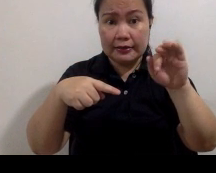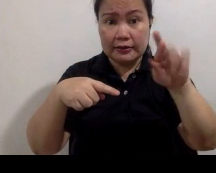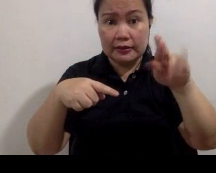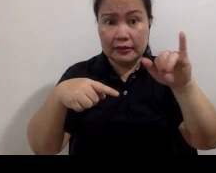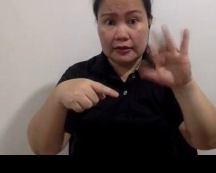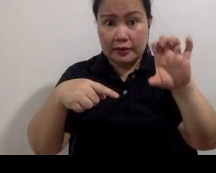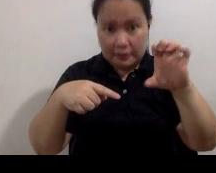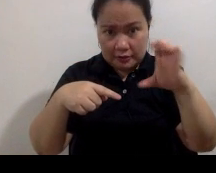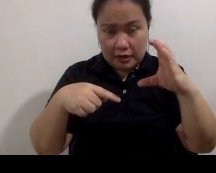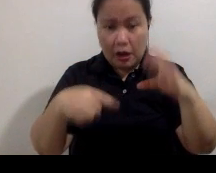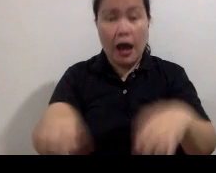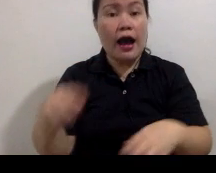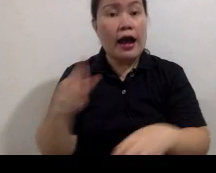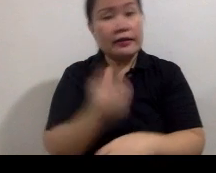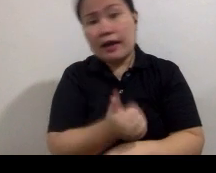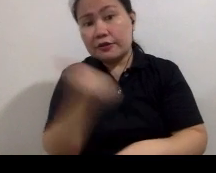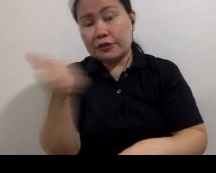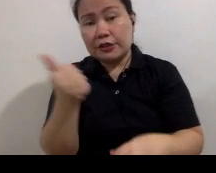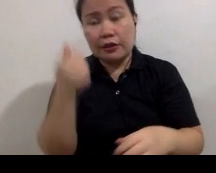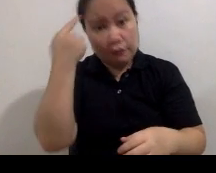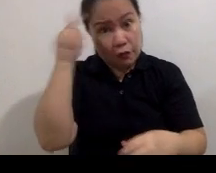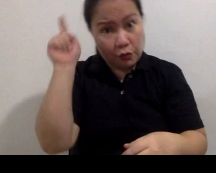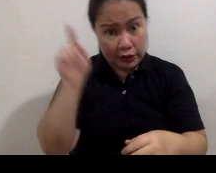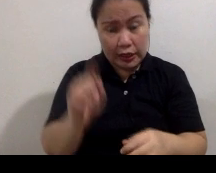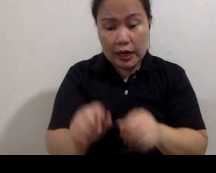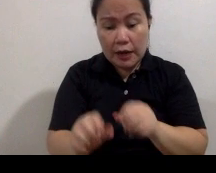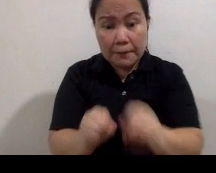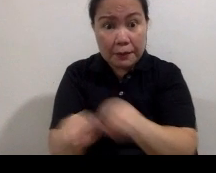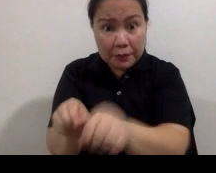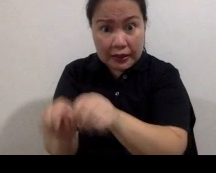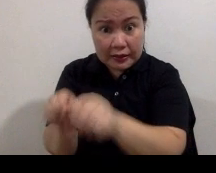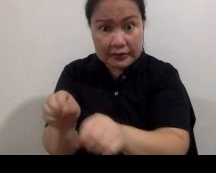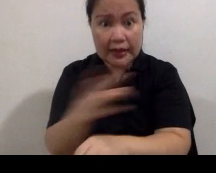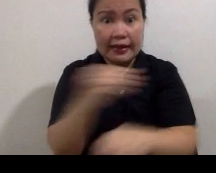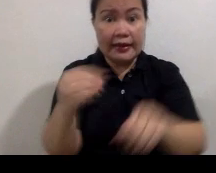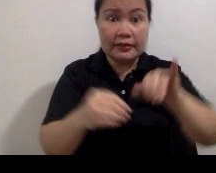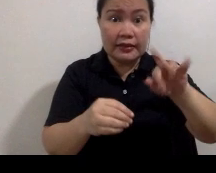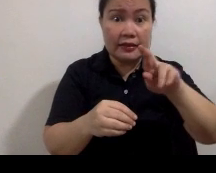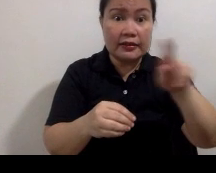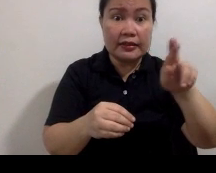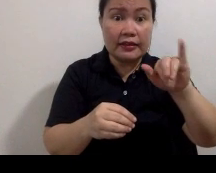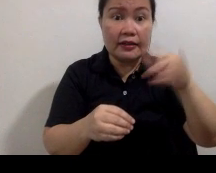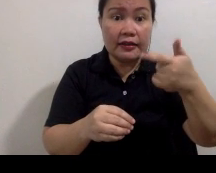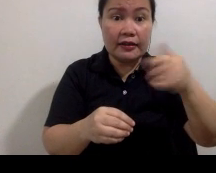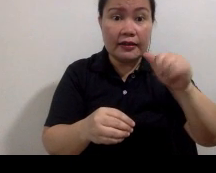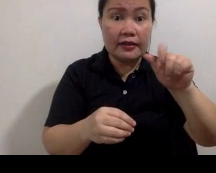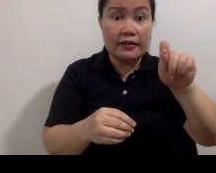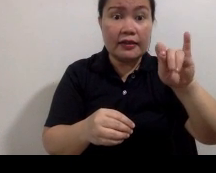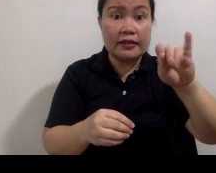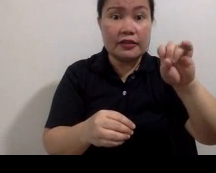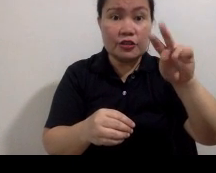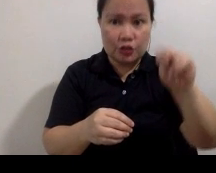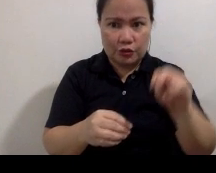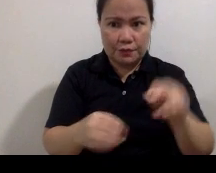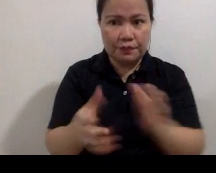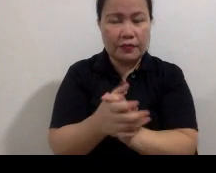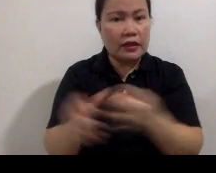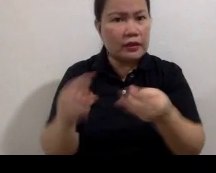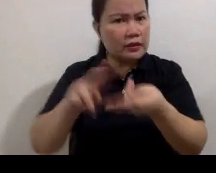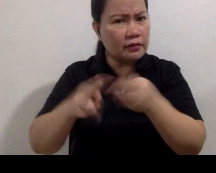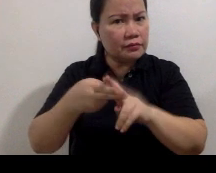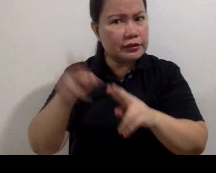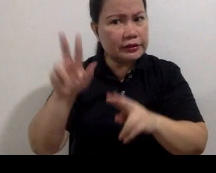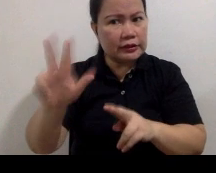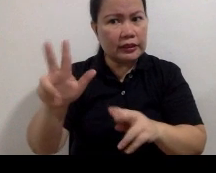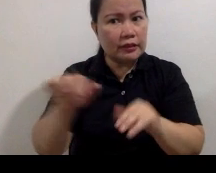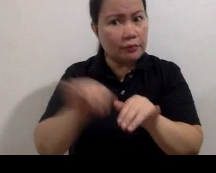ginagamit bilang irigasyon o ginagamit sa pagtatanim. Number 3. Mahalaga ba ang